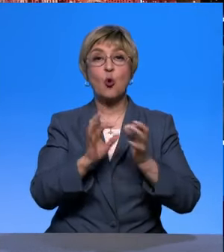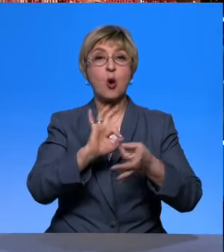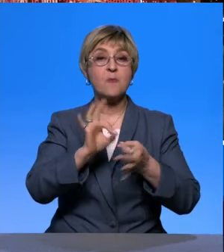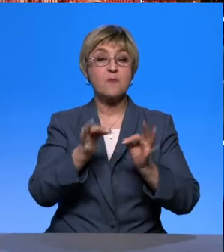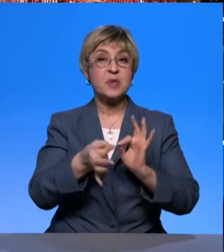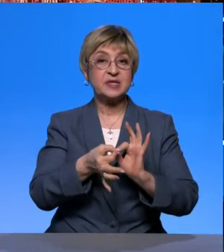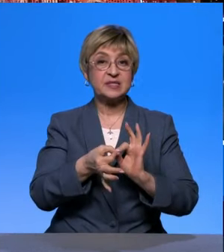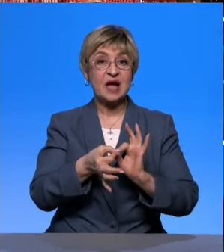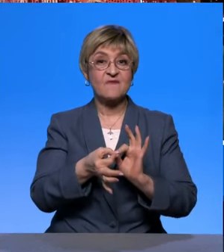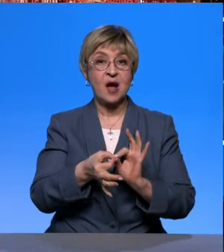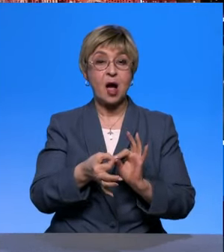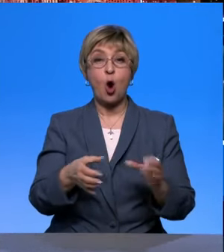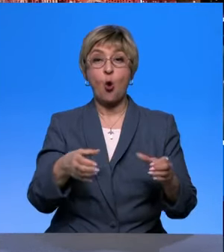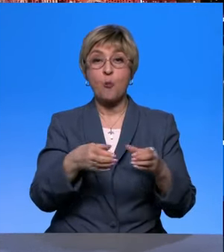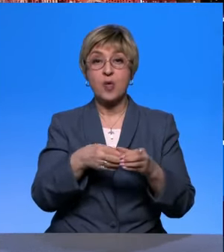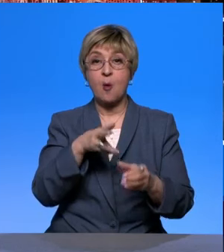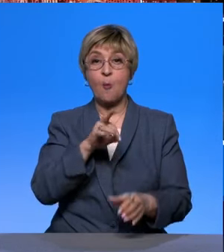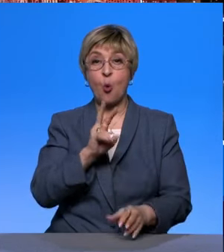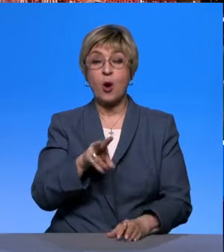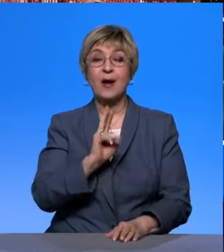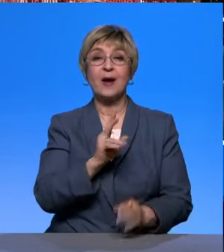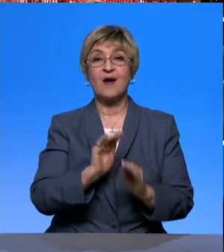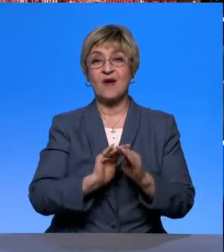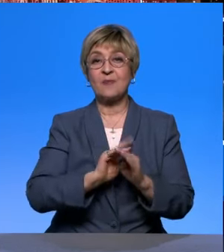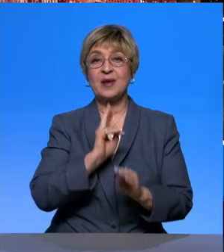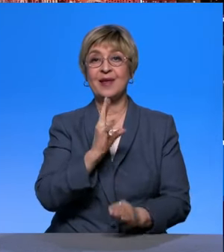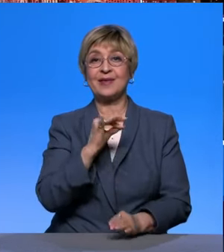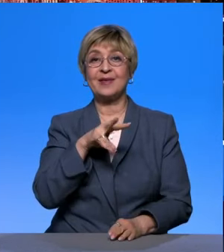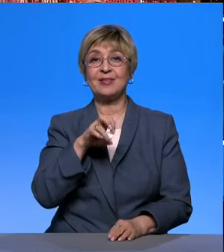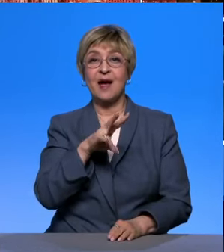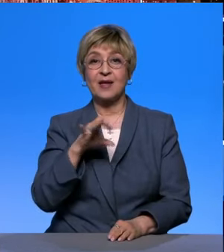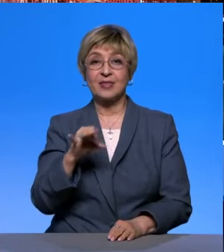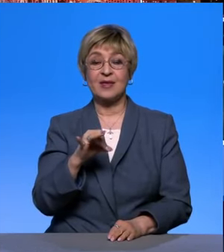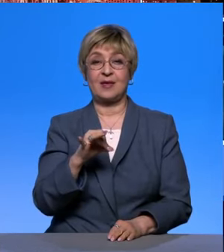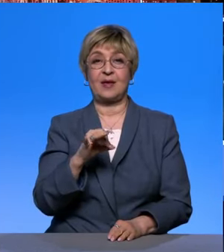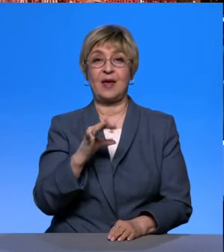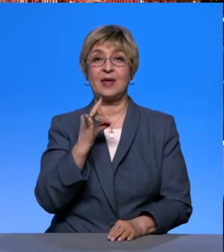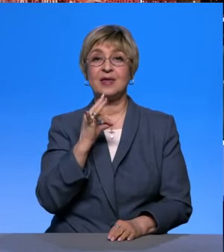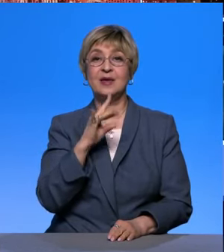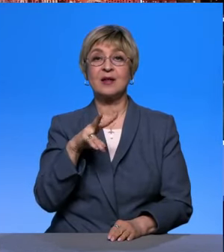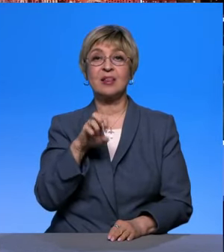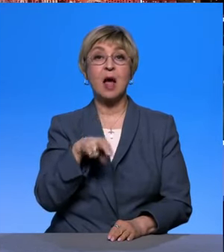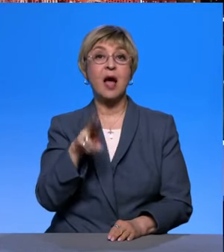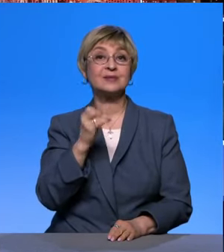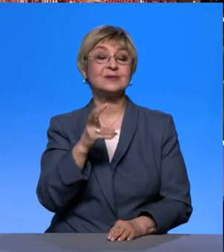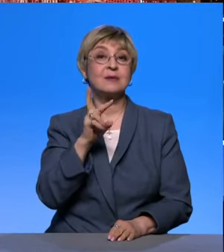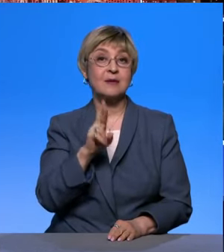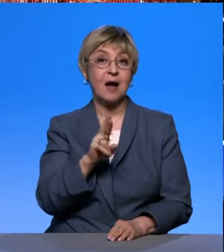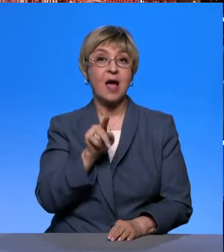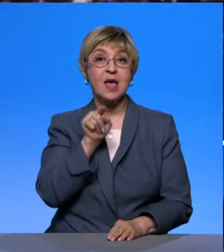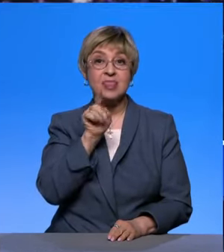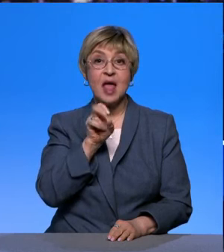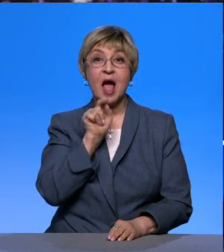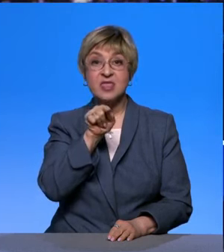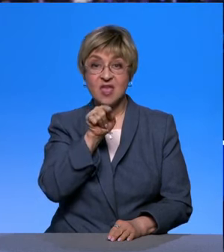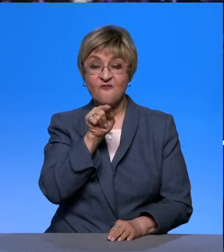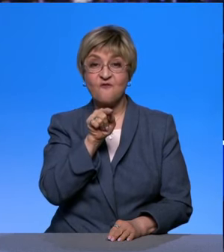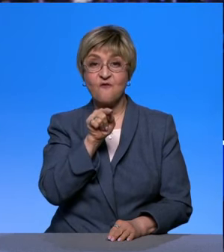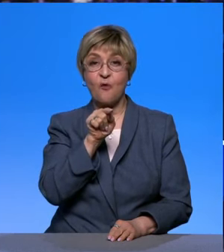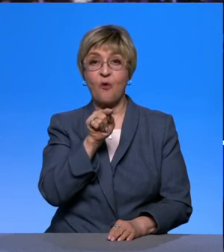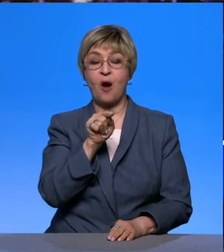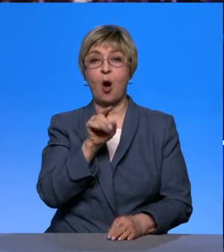комитета, лорд Киланин из Ирландии, да, вот на него перед Олимпиадой 80 в